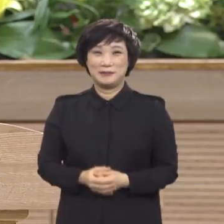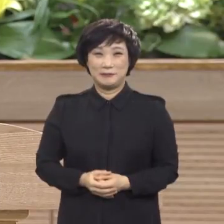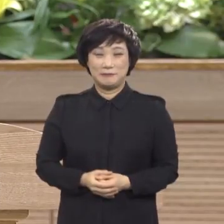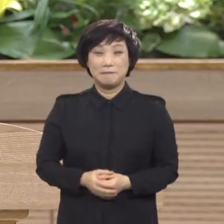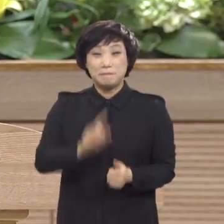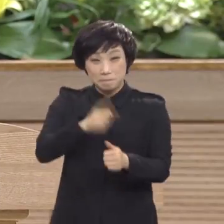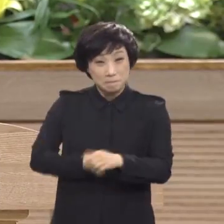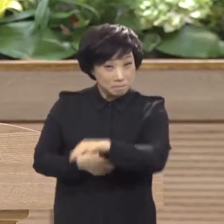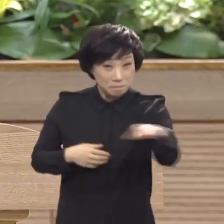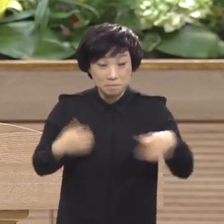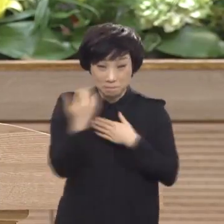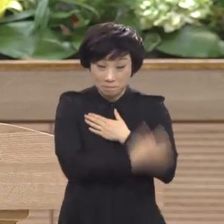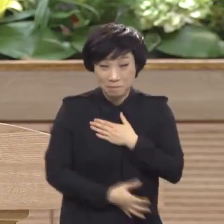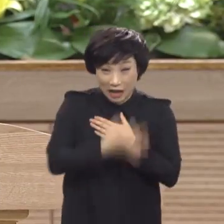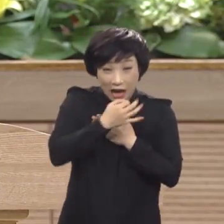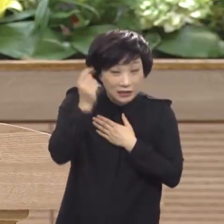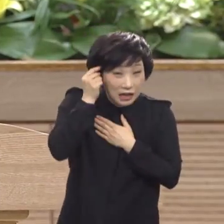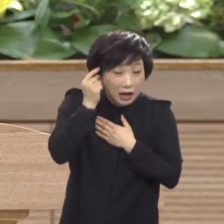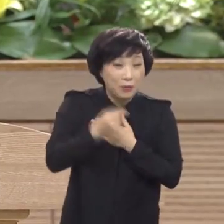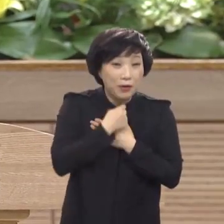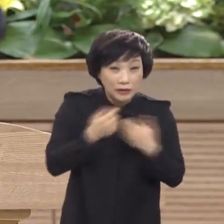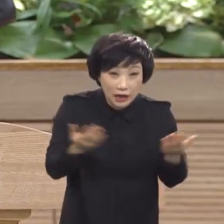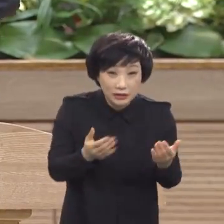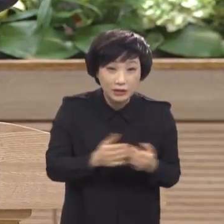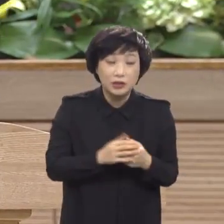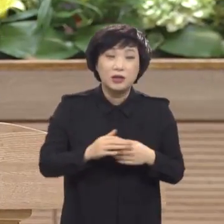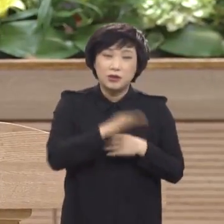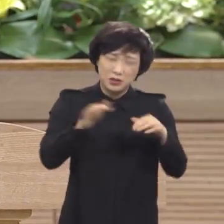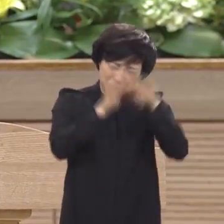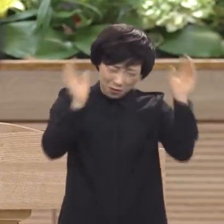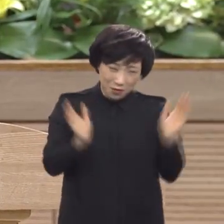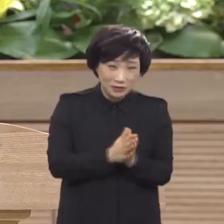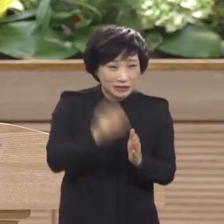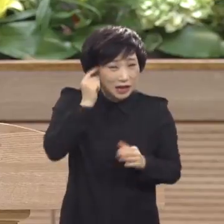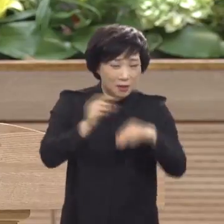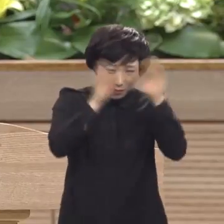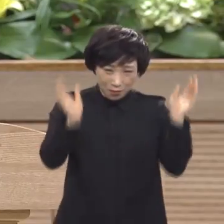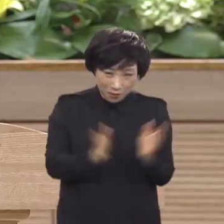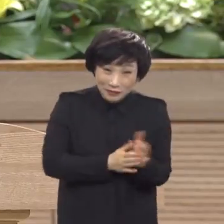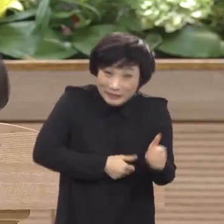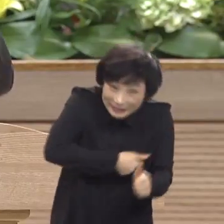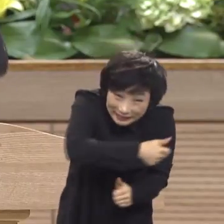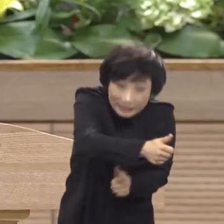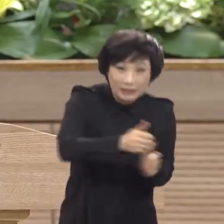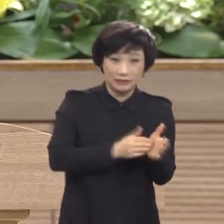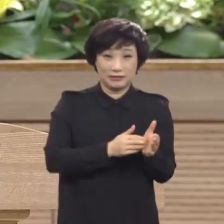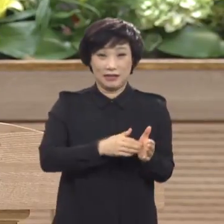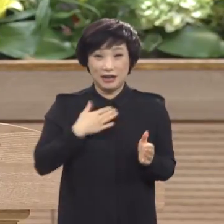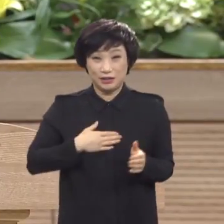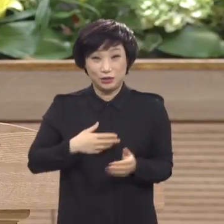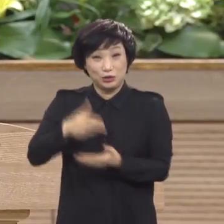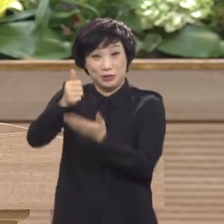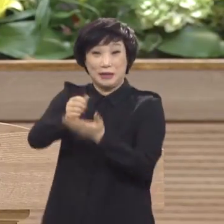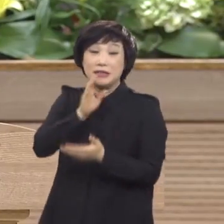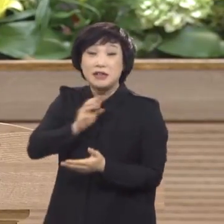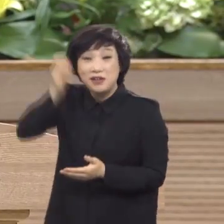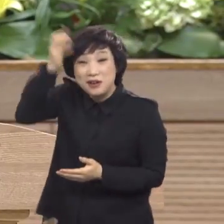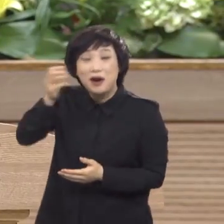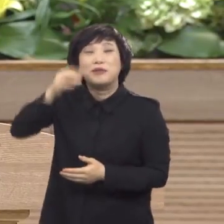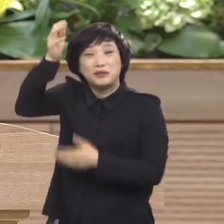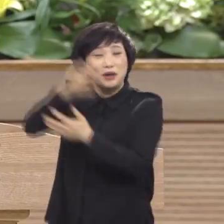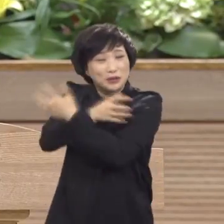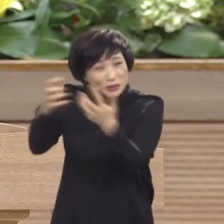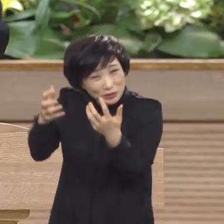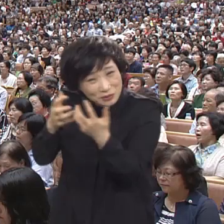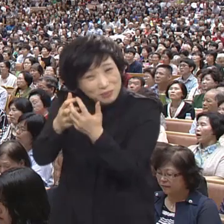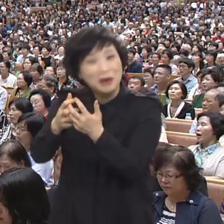할렐루야. 그래서 육신의 소욕과 정욕과 요구와 우리 모든 생각을 싹 다 이기고 주님의 신령함에